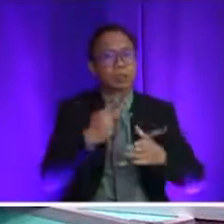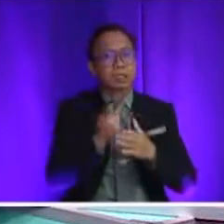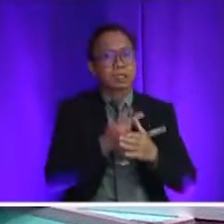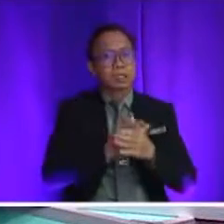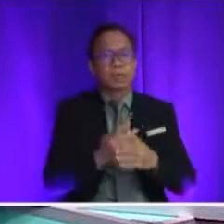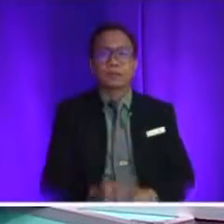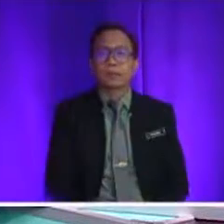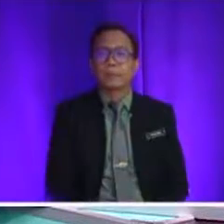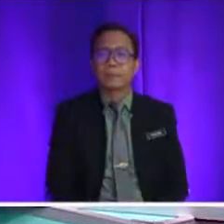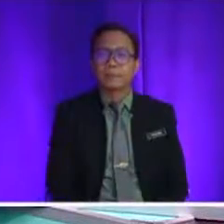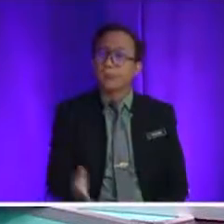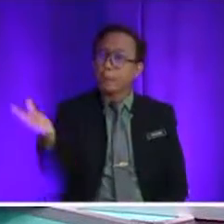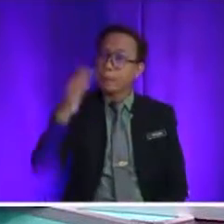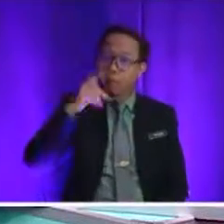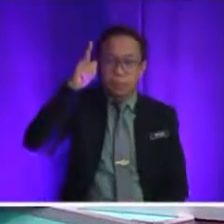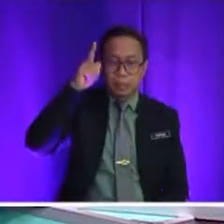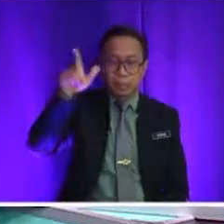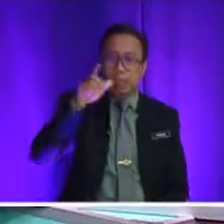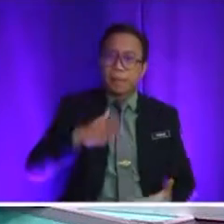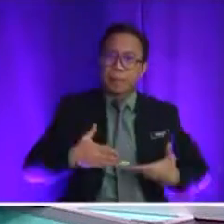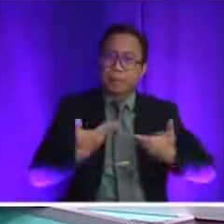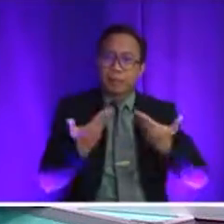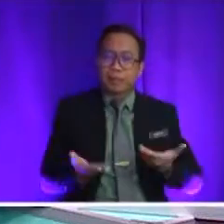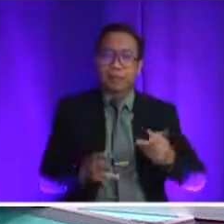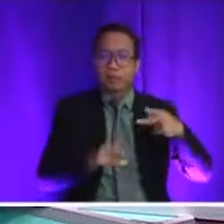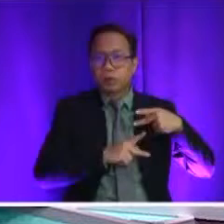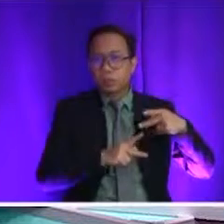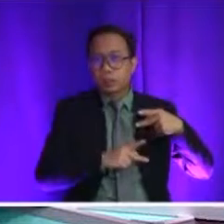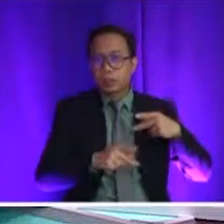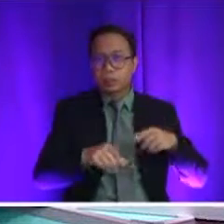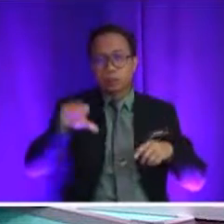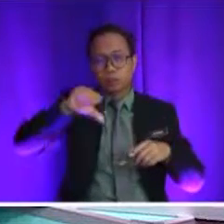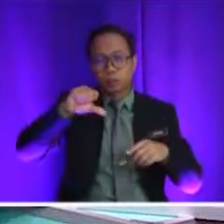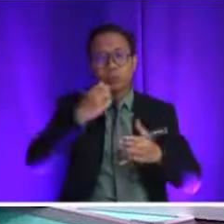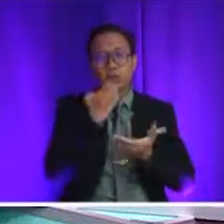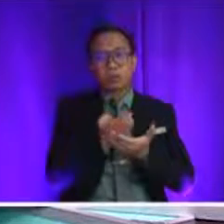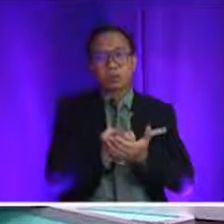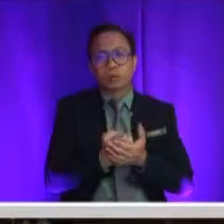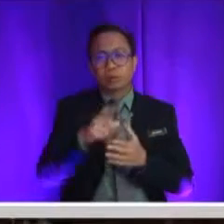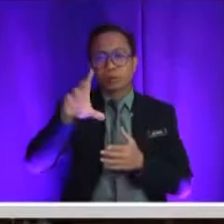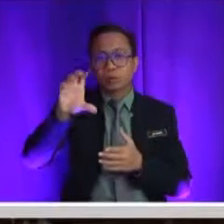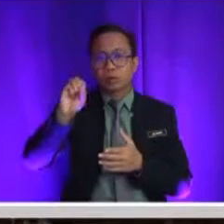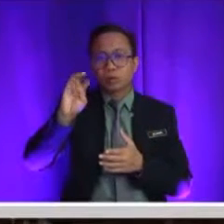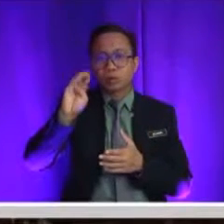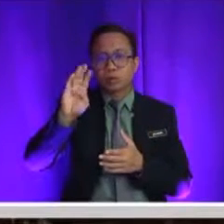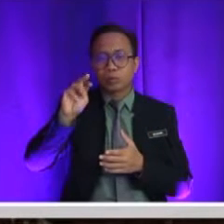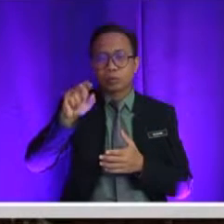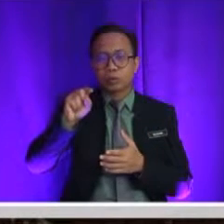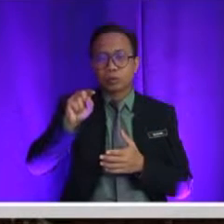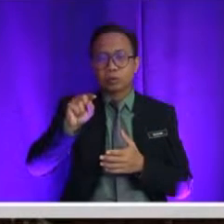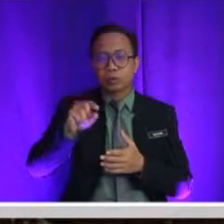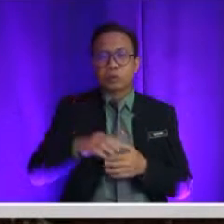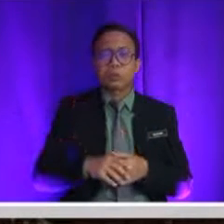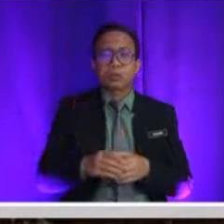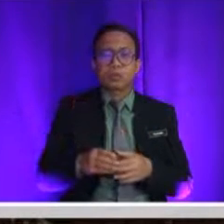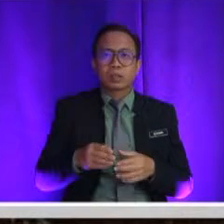dan sebagainya ke mari kita lihat Bagaimana kominis melumpuhkan ekonomi aluminium bijih timah dan ladang getah menjadi sasaran